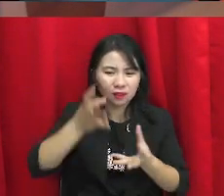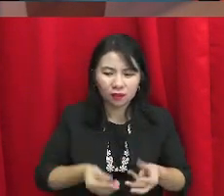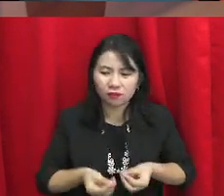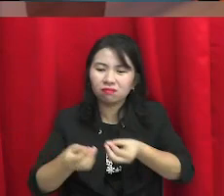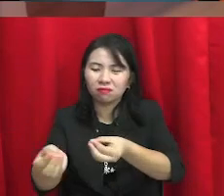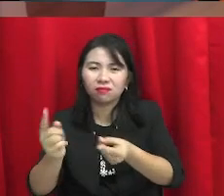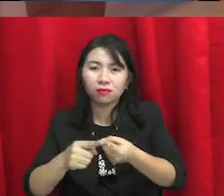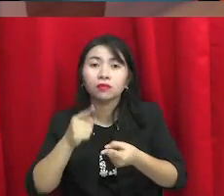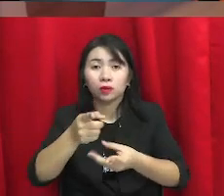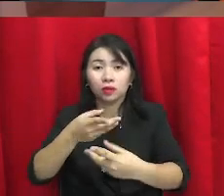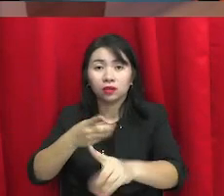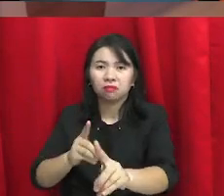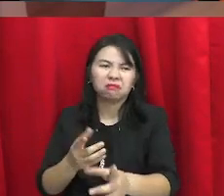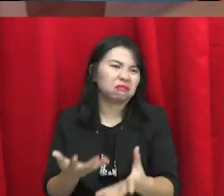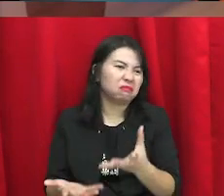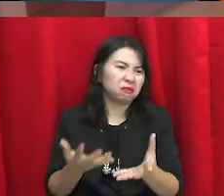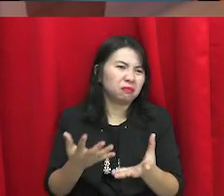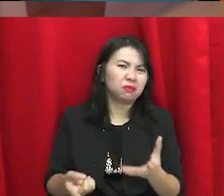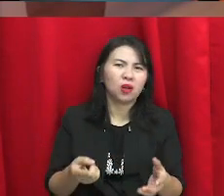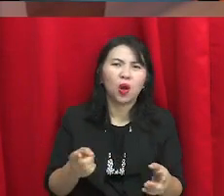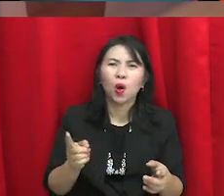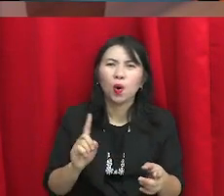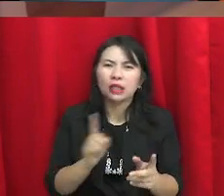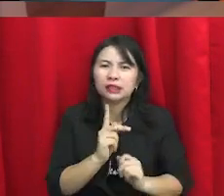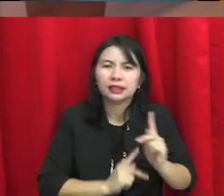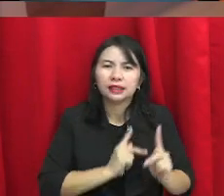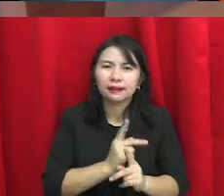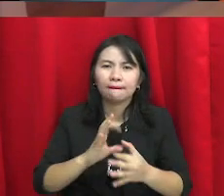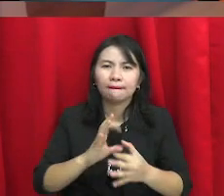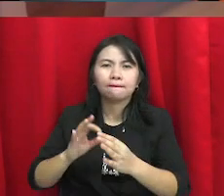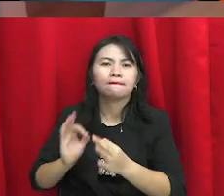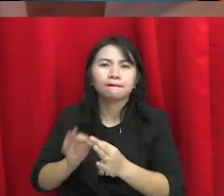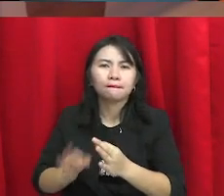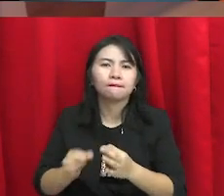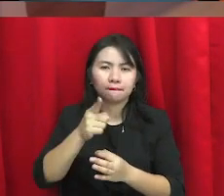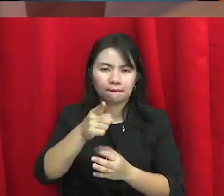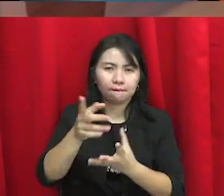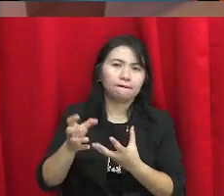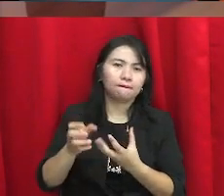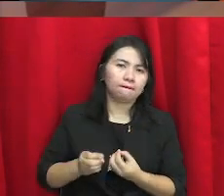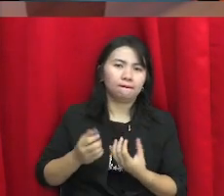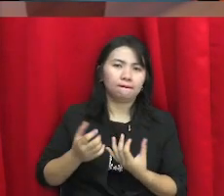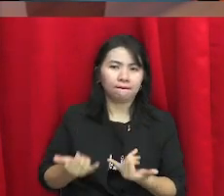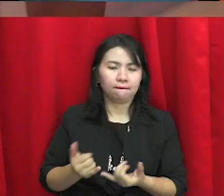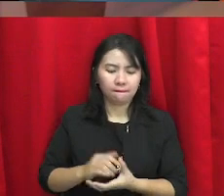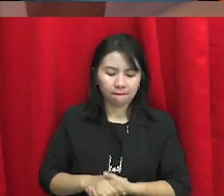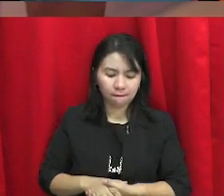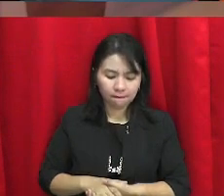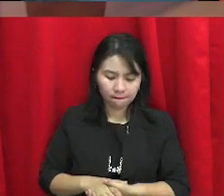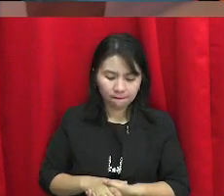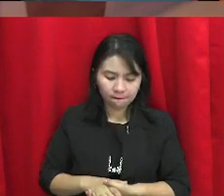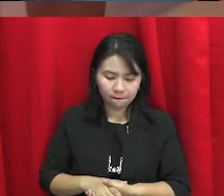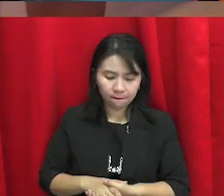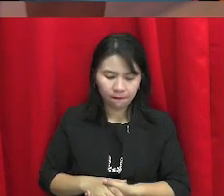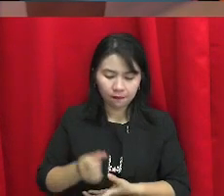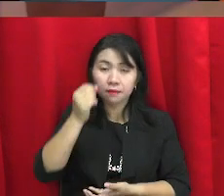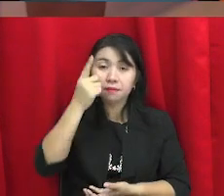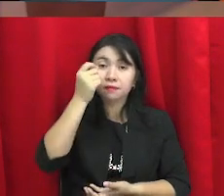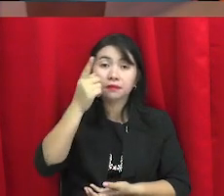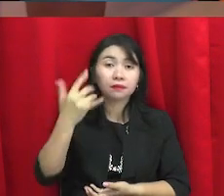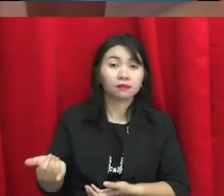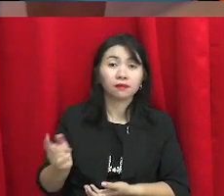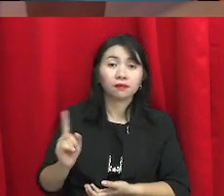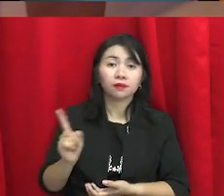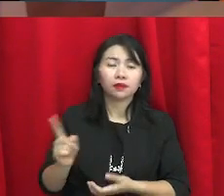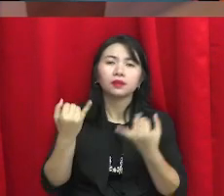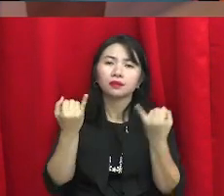baka mamaya kung ano-anong interpretasyon ang gawin natin. You see that? You see how important the role of